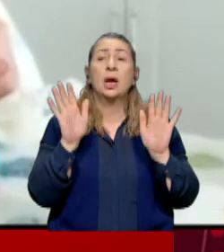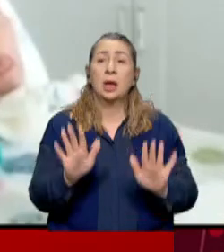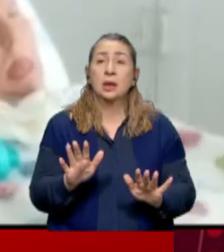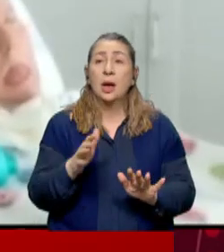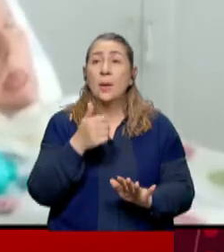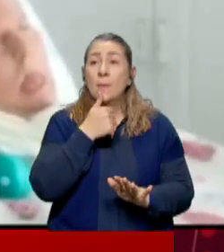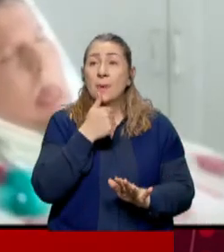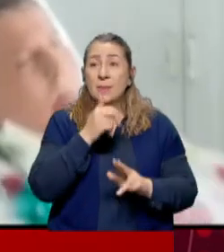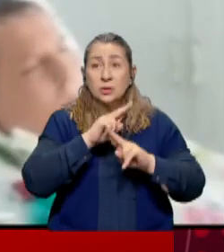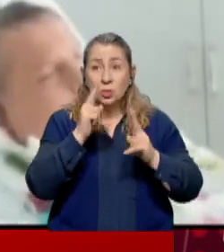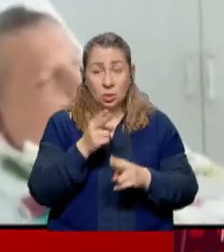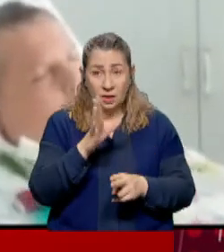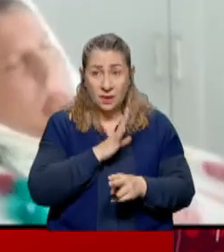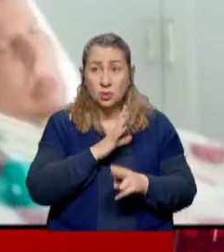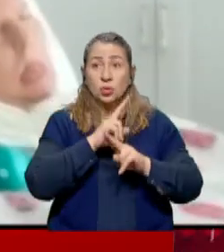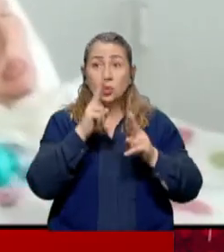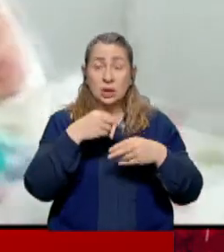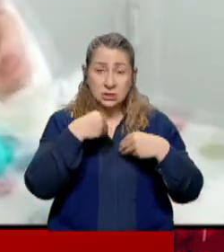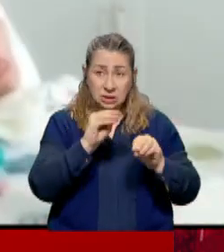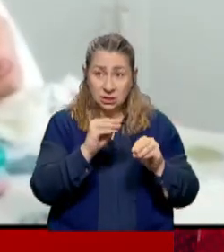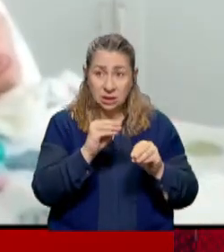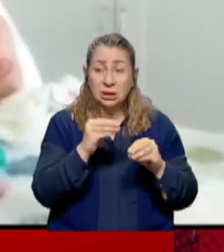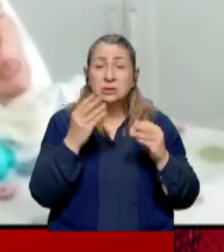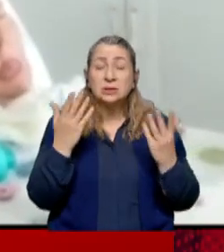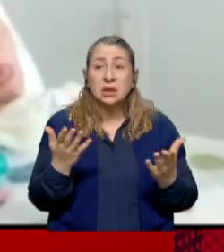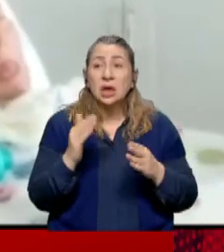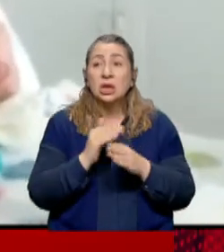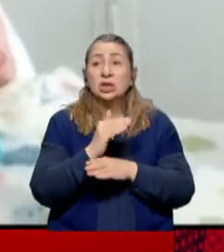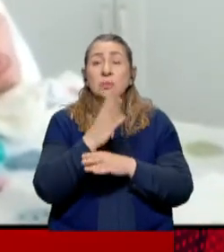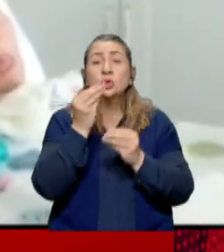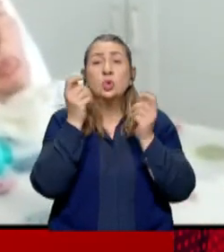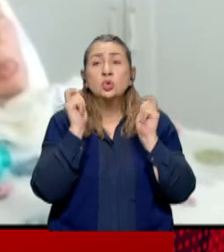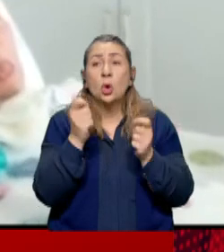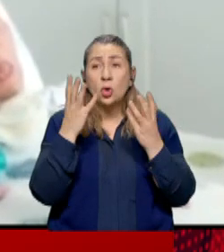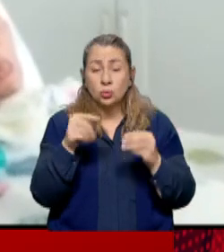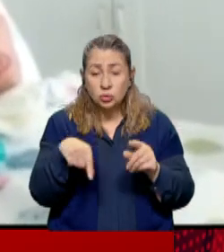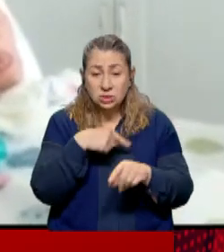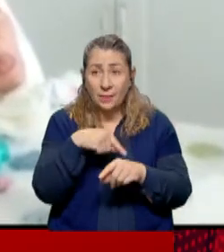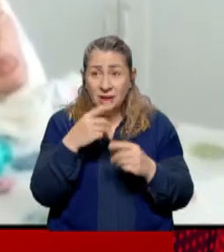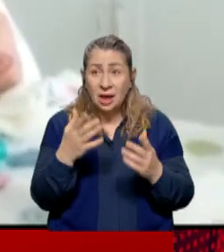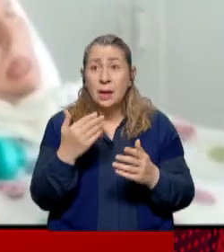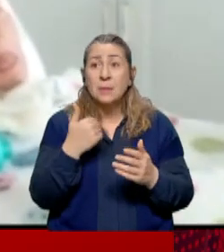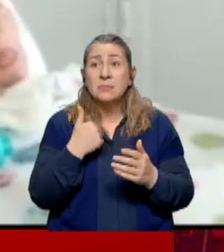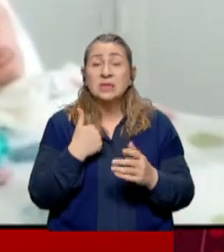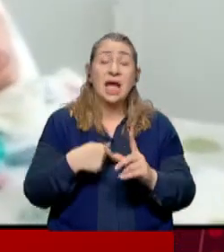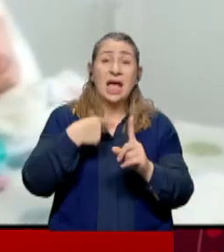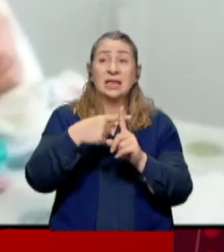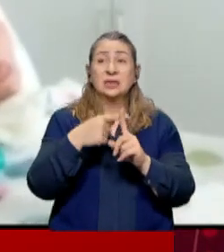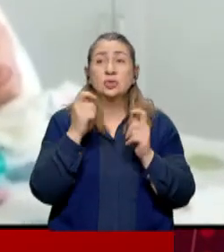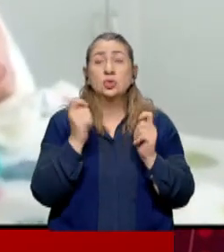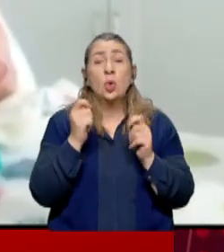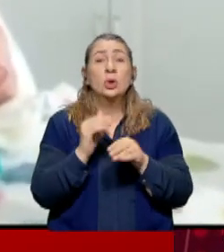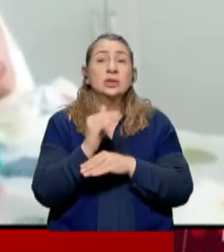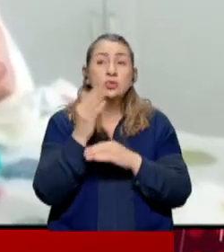kaldı. Babamın dükkanı vardı, dükkanını sattı. Zaten yaşamın çok zorlaştığı bu günlerde biz ekstra